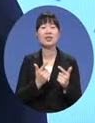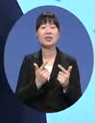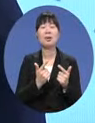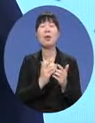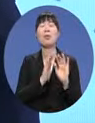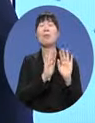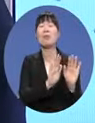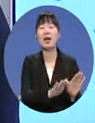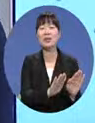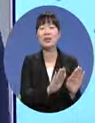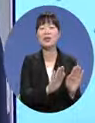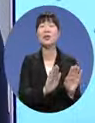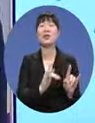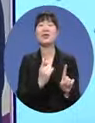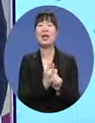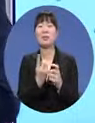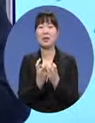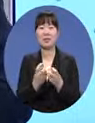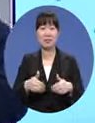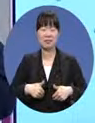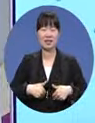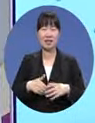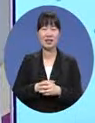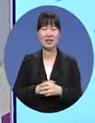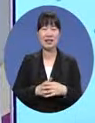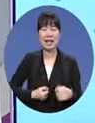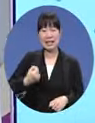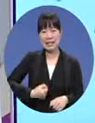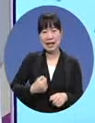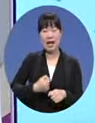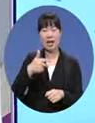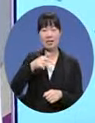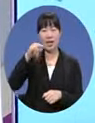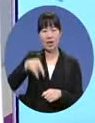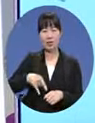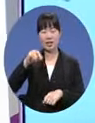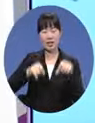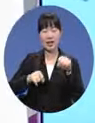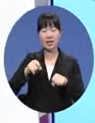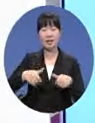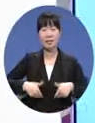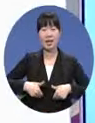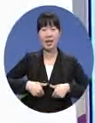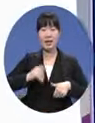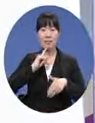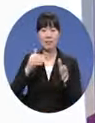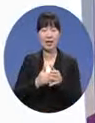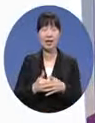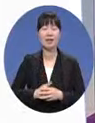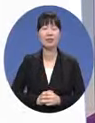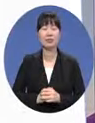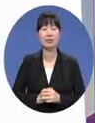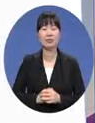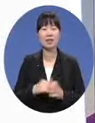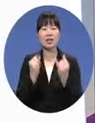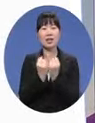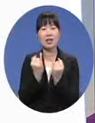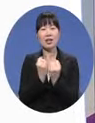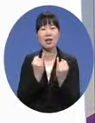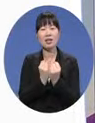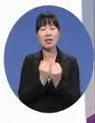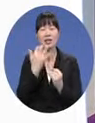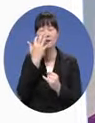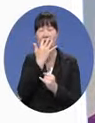아님 말고. 자위행위를 하세요. 자위행위. 자위행위는 여성의